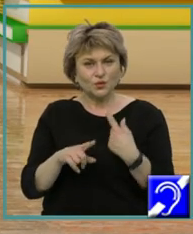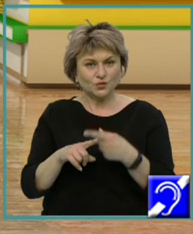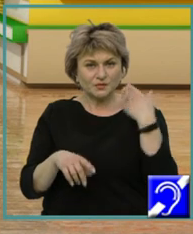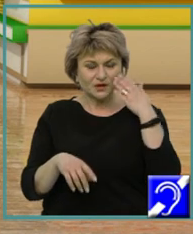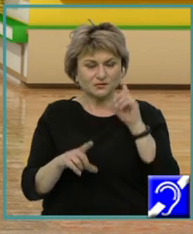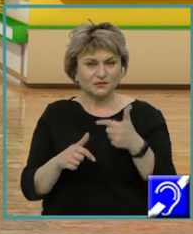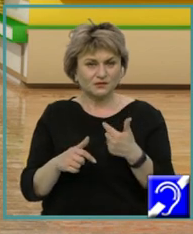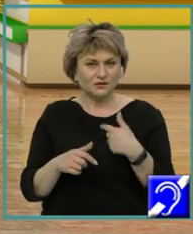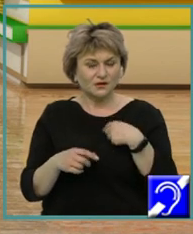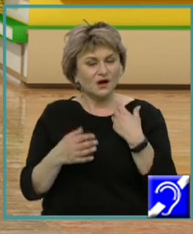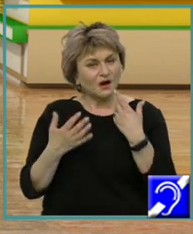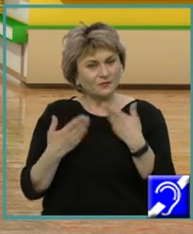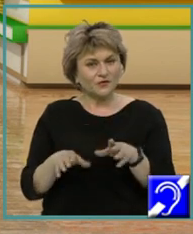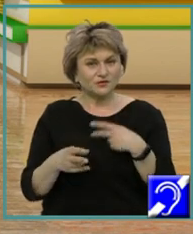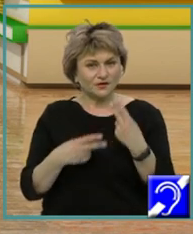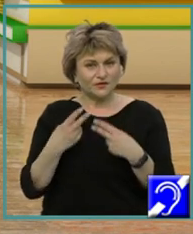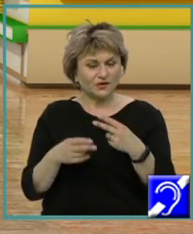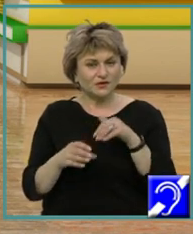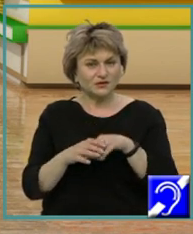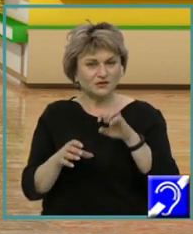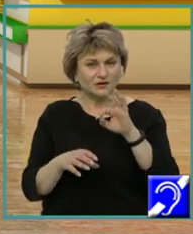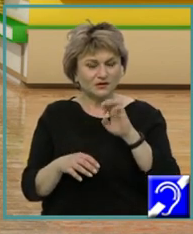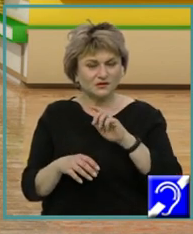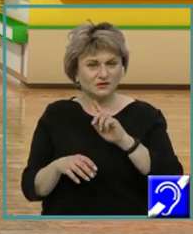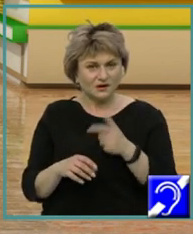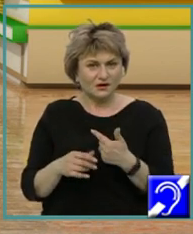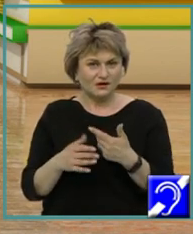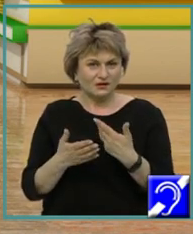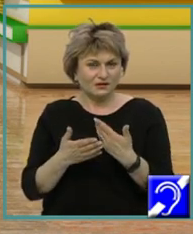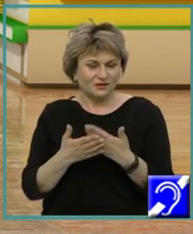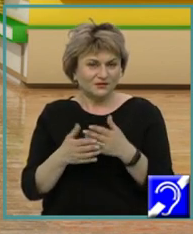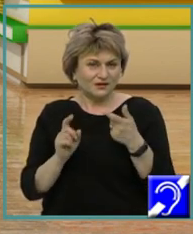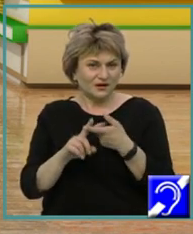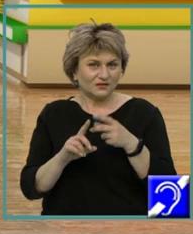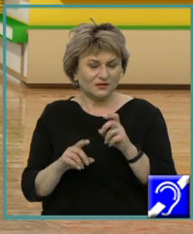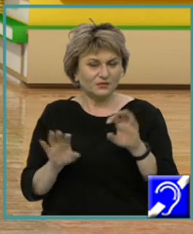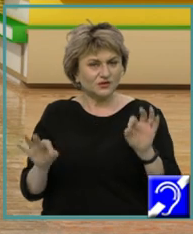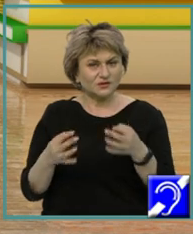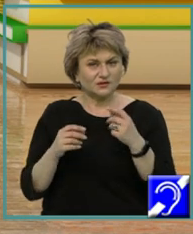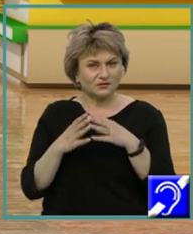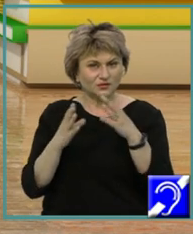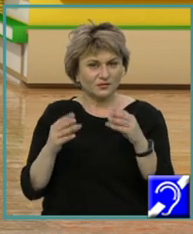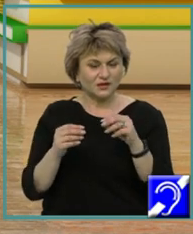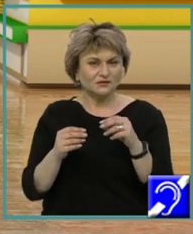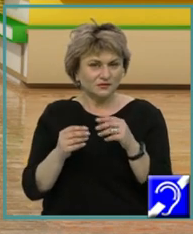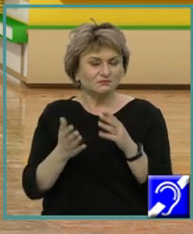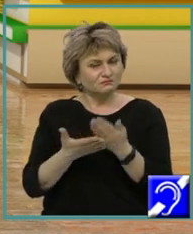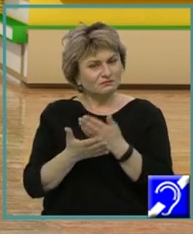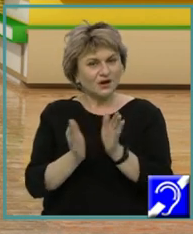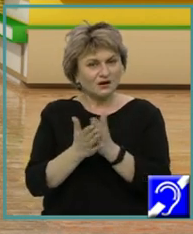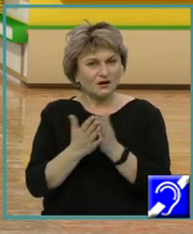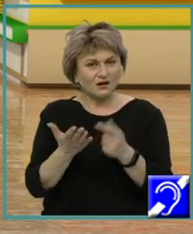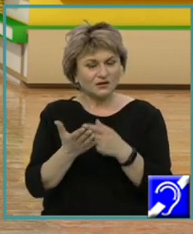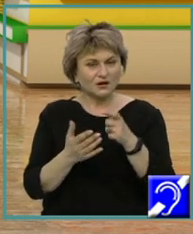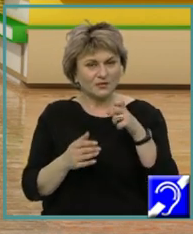va fost de folos în sinteza în privirea sintetică legată de modernitate a romanului lui Camil Petrescu